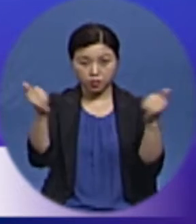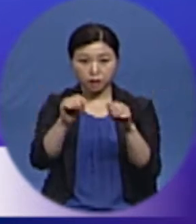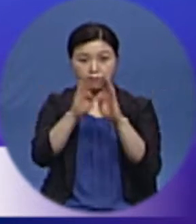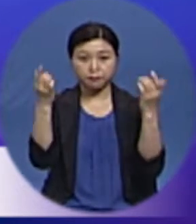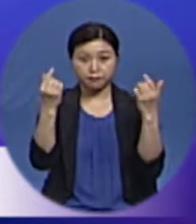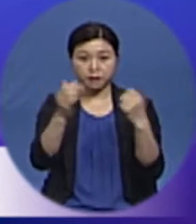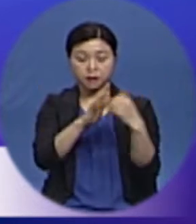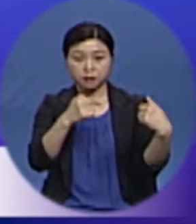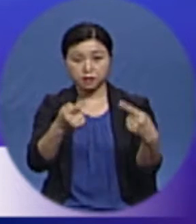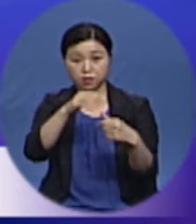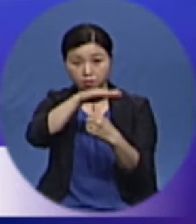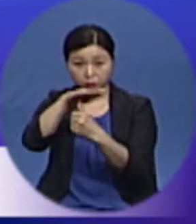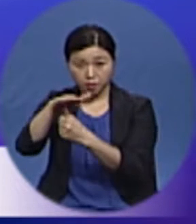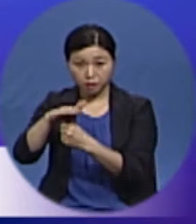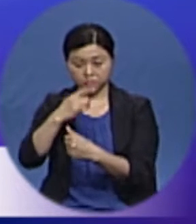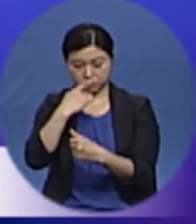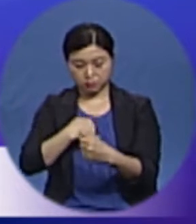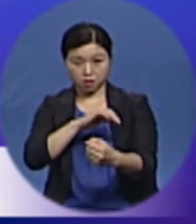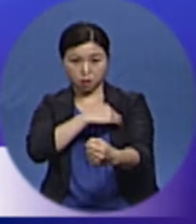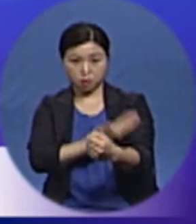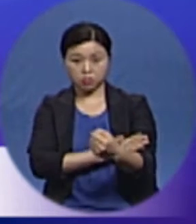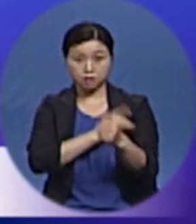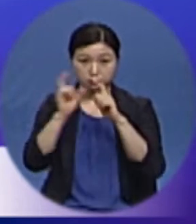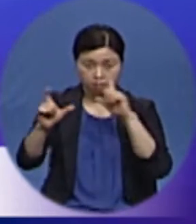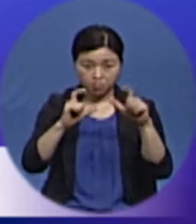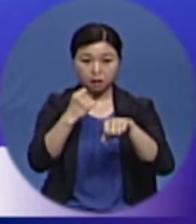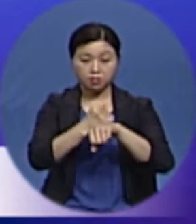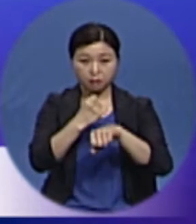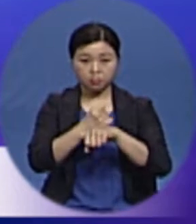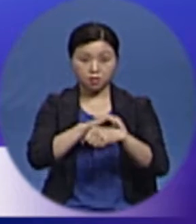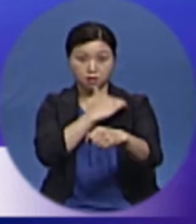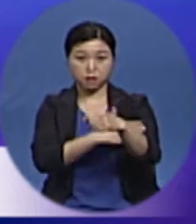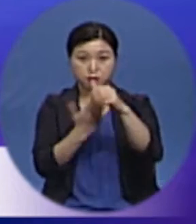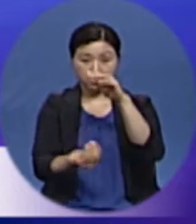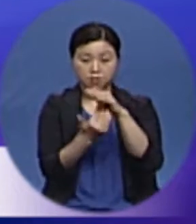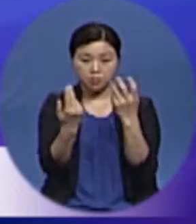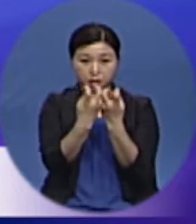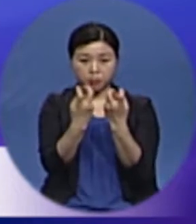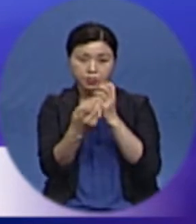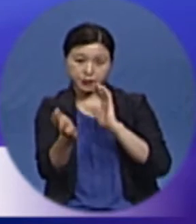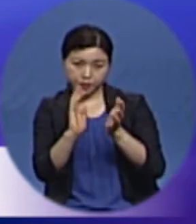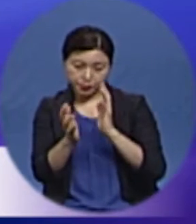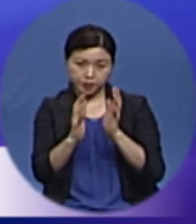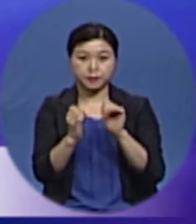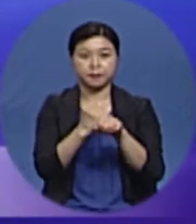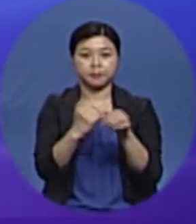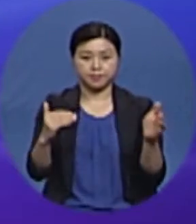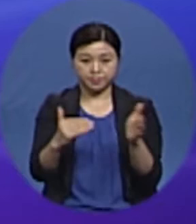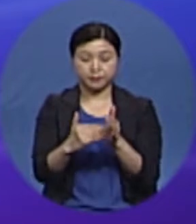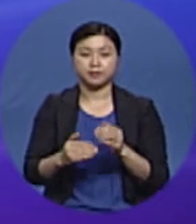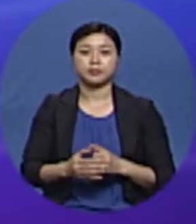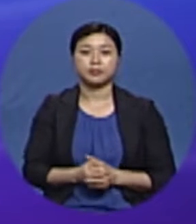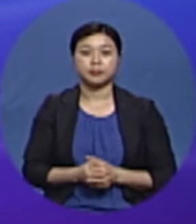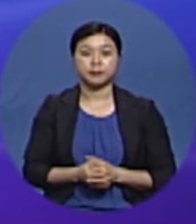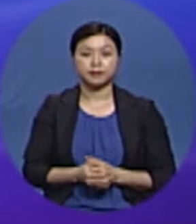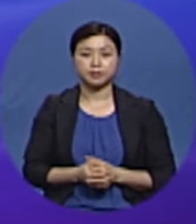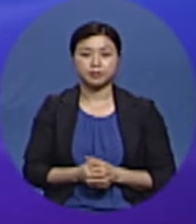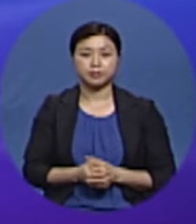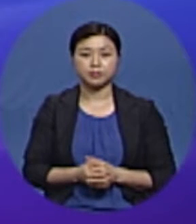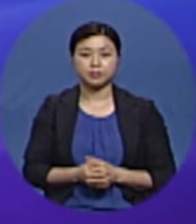참석한 아동들은 자신들의 권리를 주장하고 권리 실현 방법을 논의하는 시간을 가졌습니다. 이명아